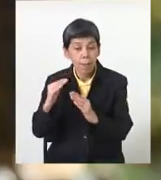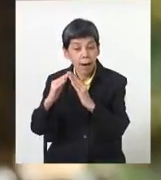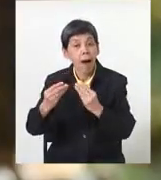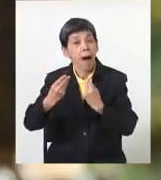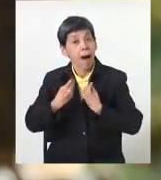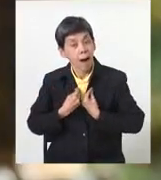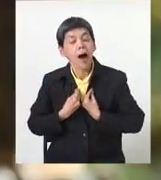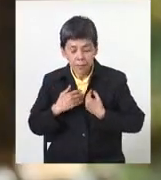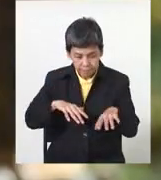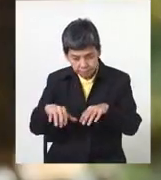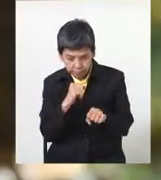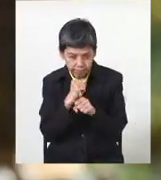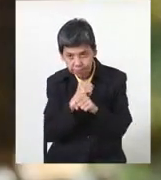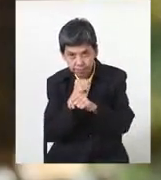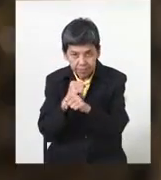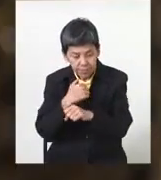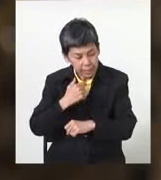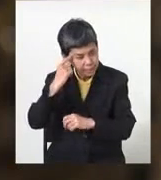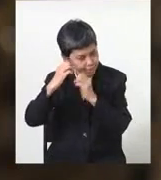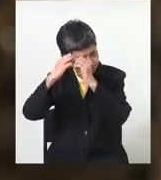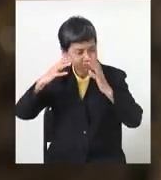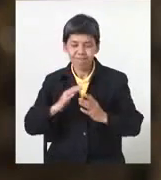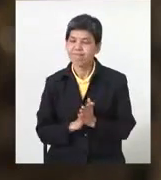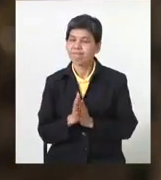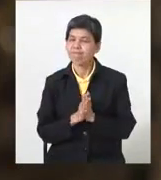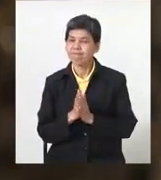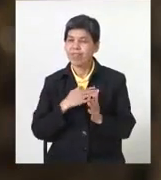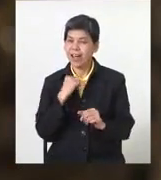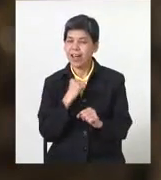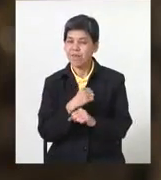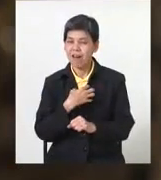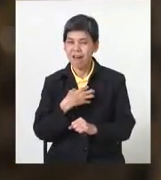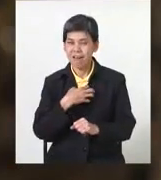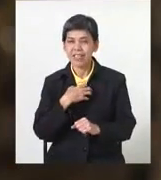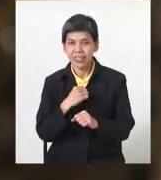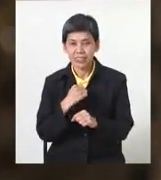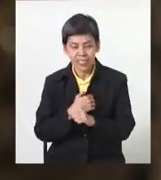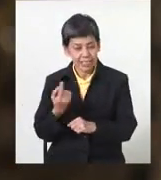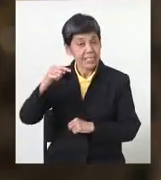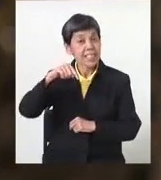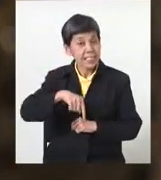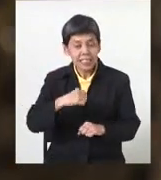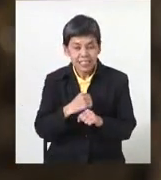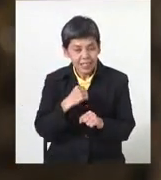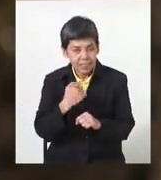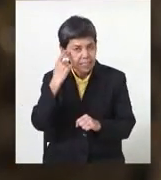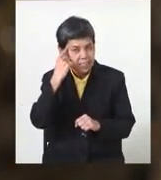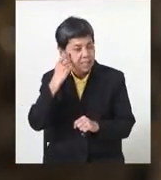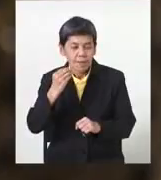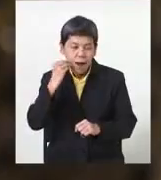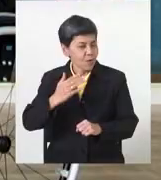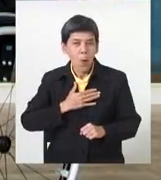ยกบ้านให้อืก็เลยเข้ามาปรับปรุงครับก็เลยมีความฝันอีกฝันนึงละแต่เป็นฝันที่ยิ่งใหญ่มากเลยครั้งนี้ก็คือกลับมาทำ